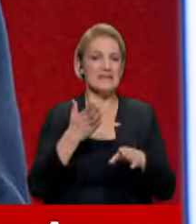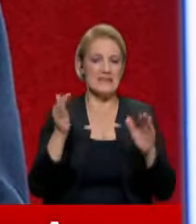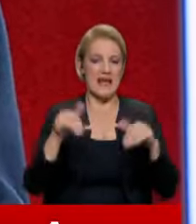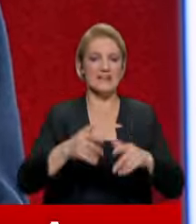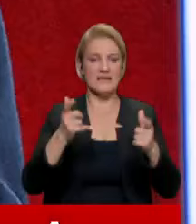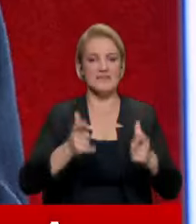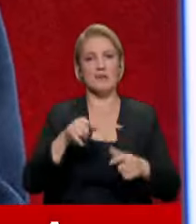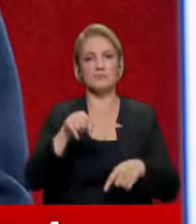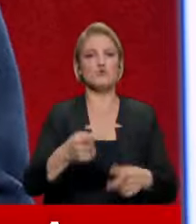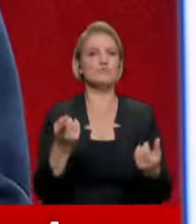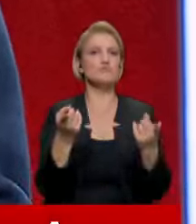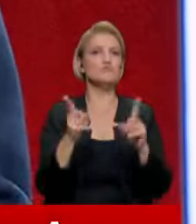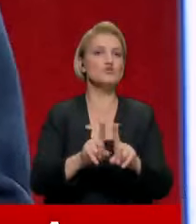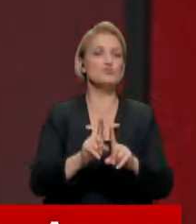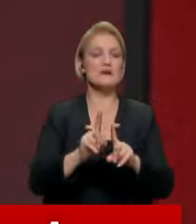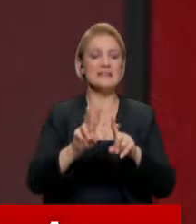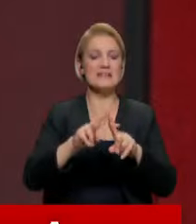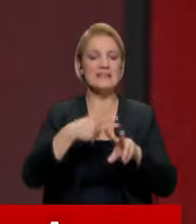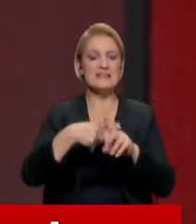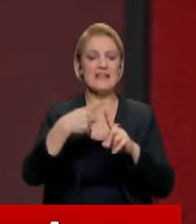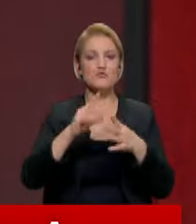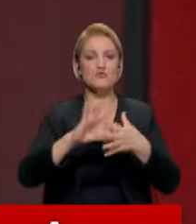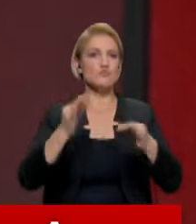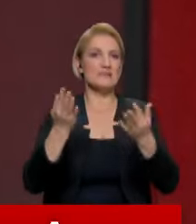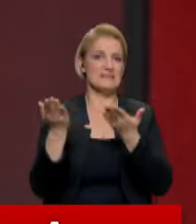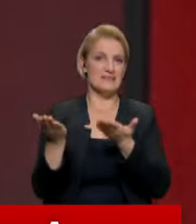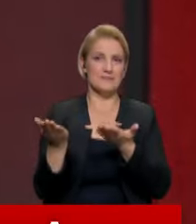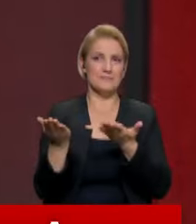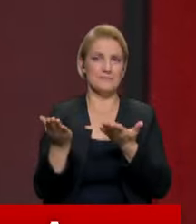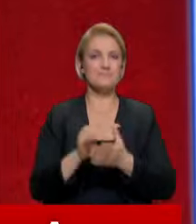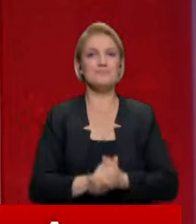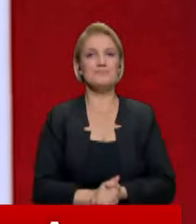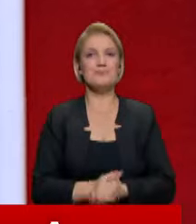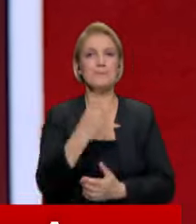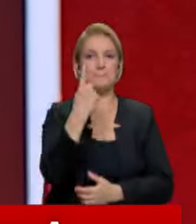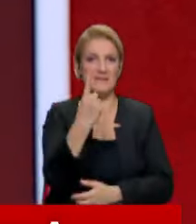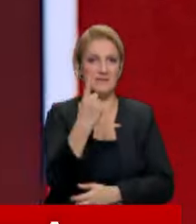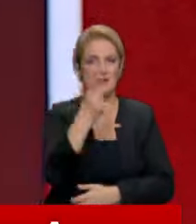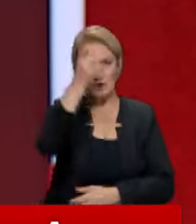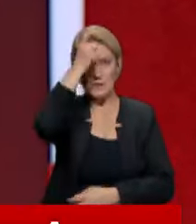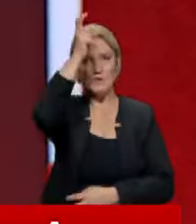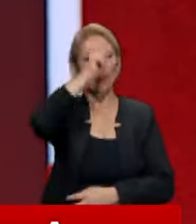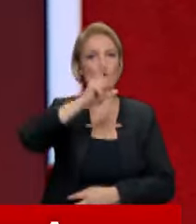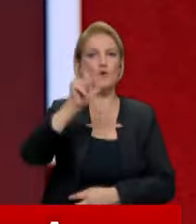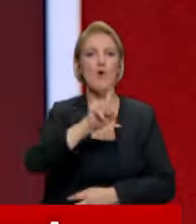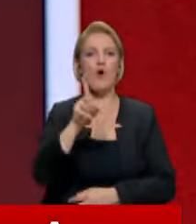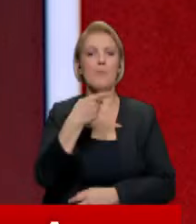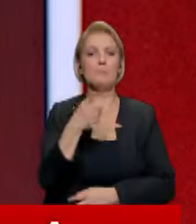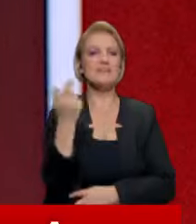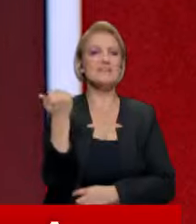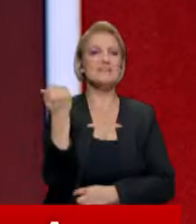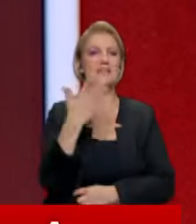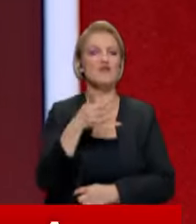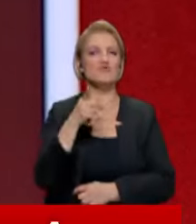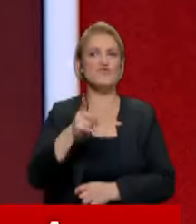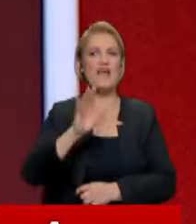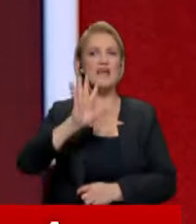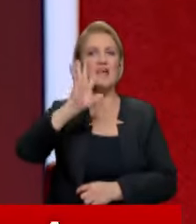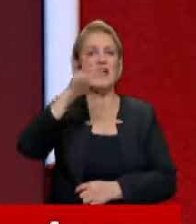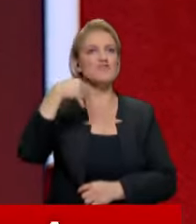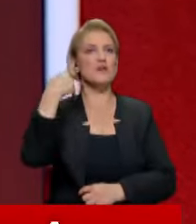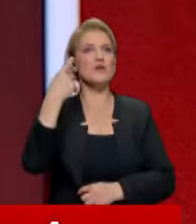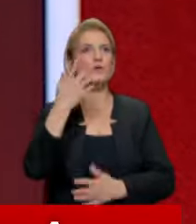burada bugünkü buluşmamızı net cümlesini de alayım hocam sizden net cümlesi bir Türkiye'de on binler var perspektifi olmayan